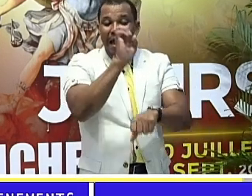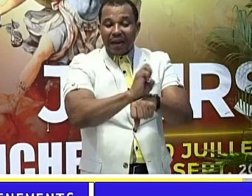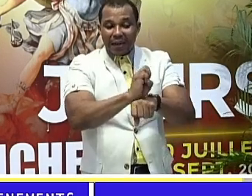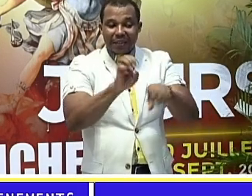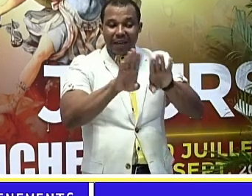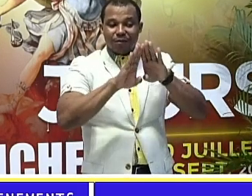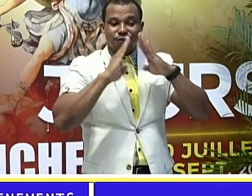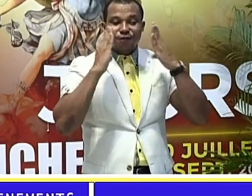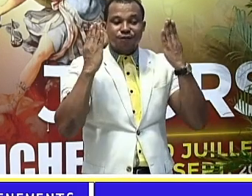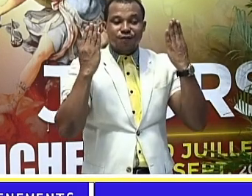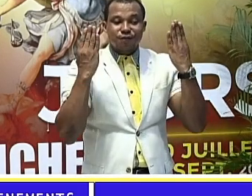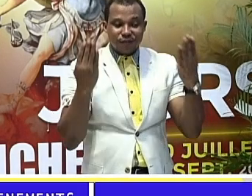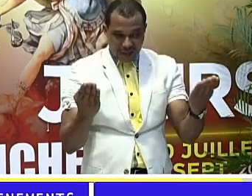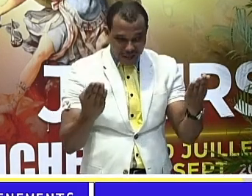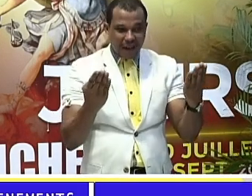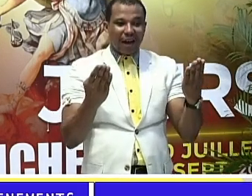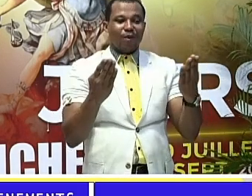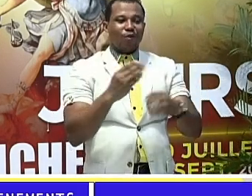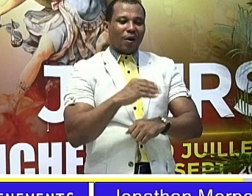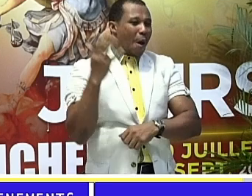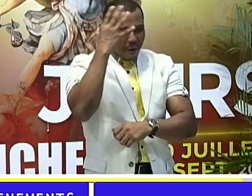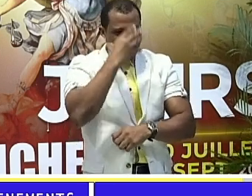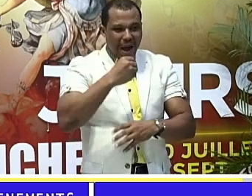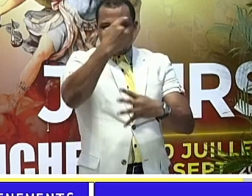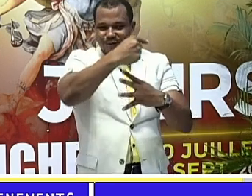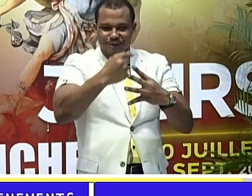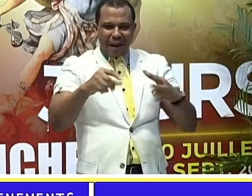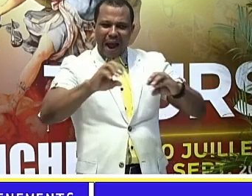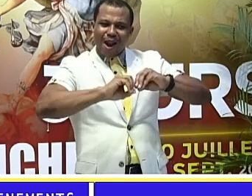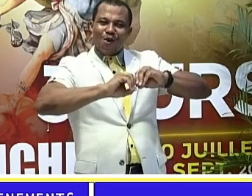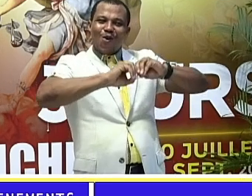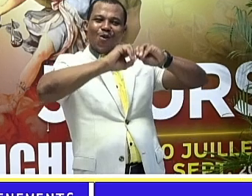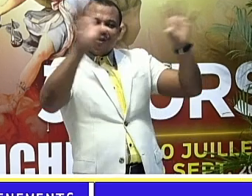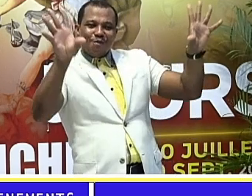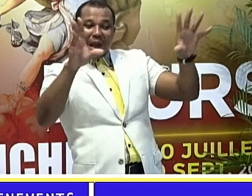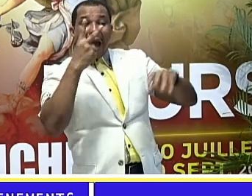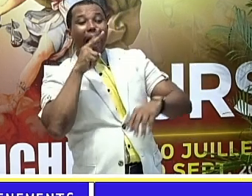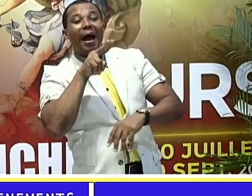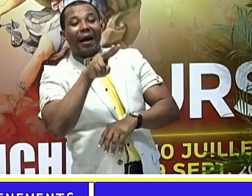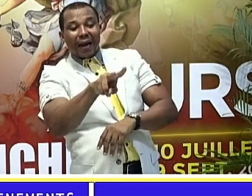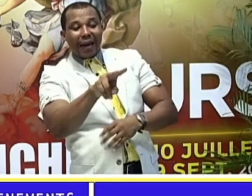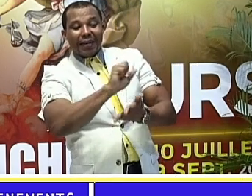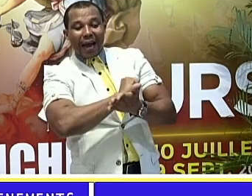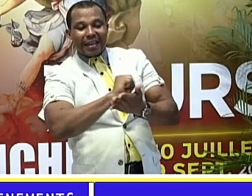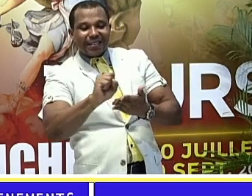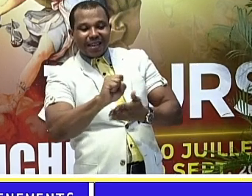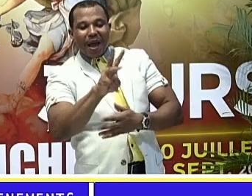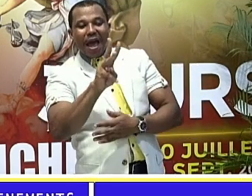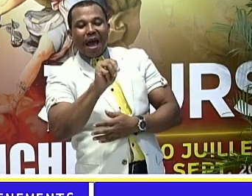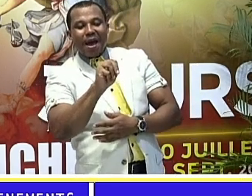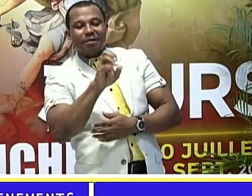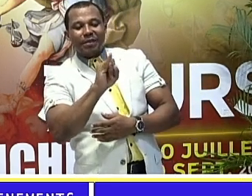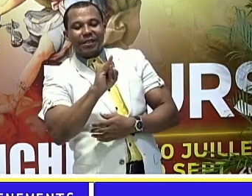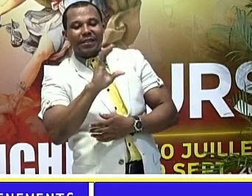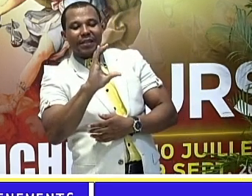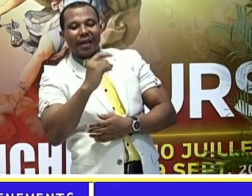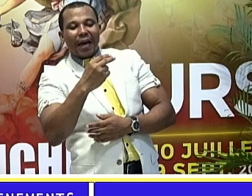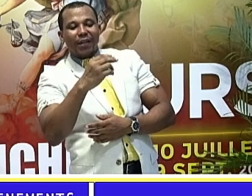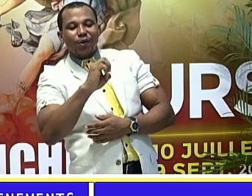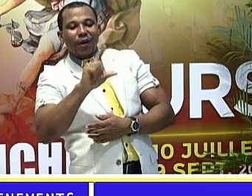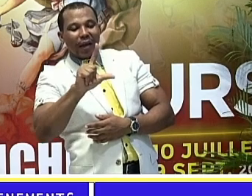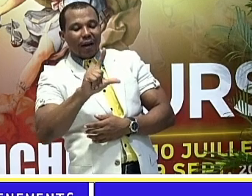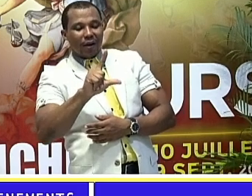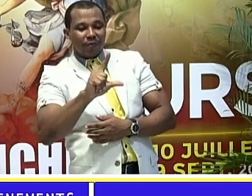commençait déjà, lumière tout côté. Belle bagaille. Belle l'église. Ça, c'est Saint-Michel qui en donne. Son gros Saint-Michel, il est un